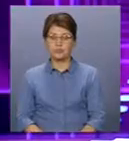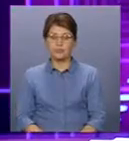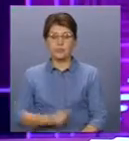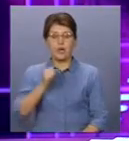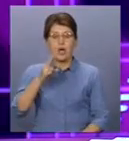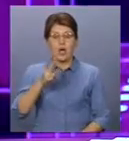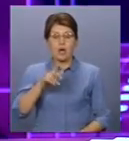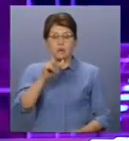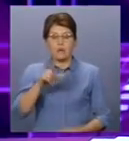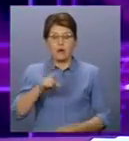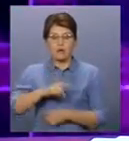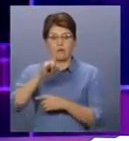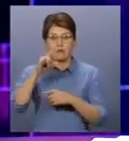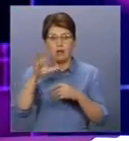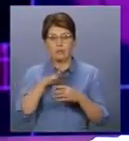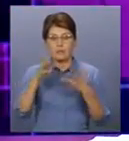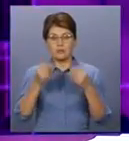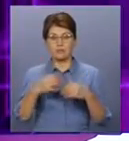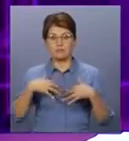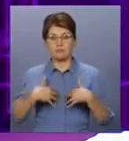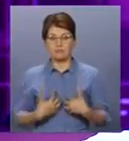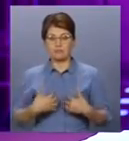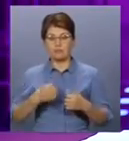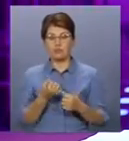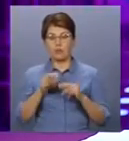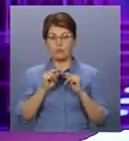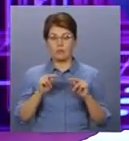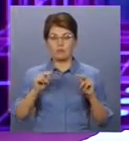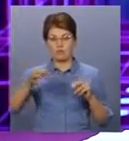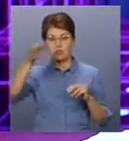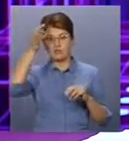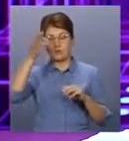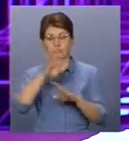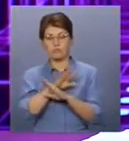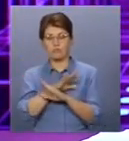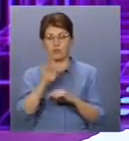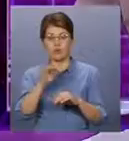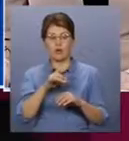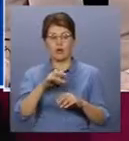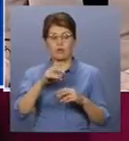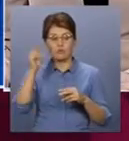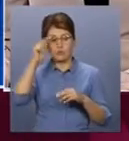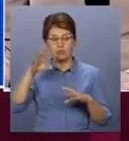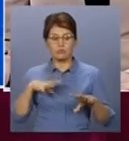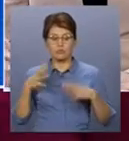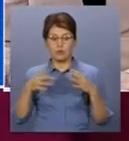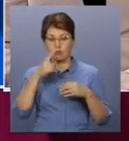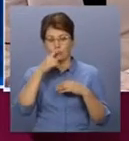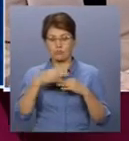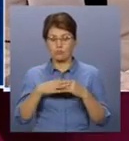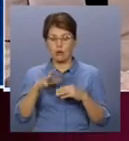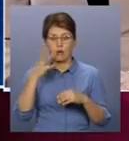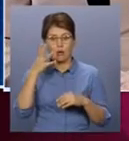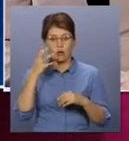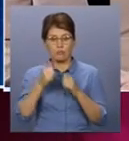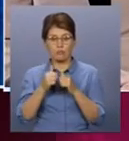В Академии гражданской авиации сегодня день траура. Друзья и преподаватели вспоминали погибших при крушении учебного самолета накануне близ